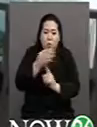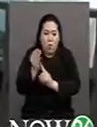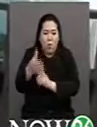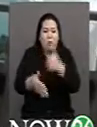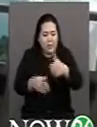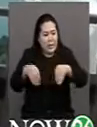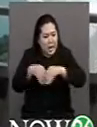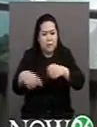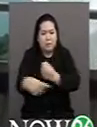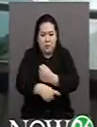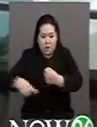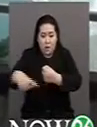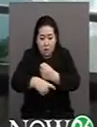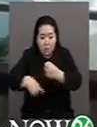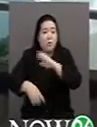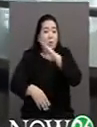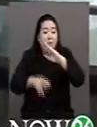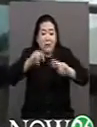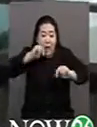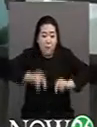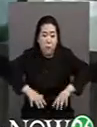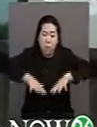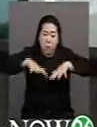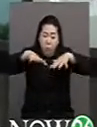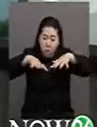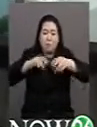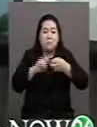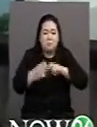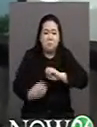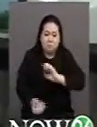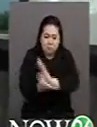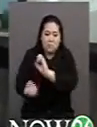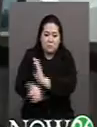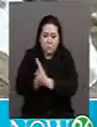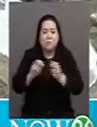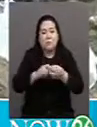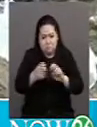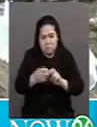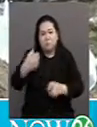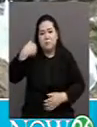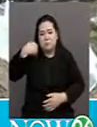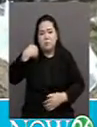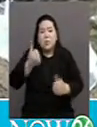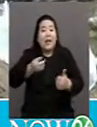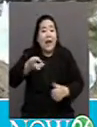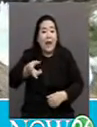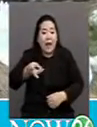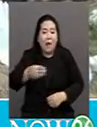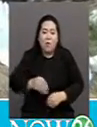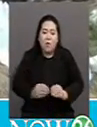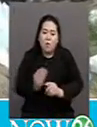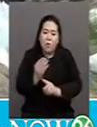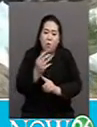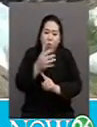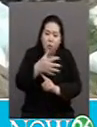จะเก็บเกี่ยวถ้าสมมุติน้ำมาในช่วงนี้ก็อาจจะทำให้ผลผลิตนั้นเสียหายนะครับตอนนี้ข้าวอายุมันสัก2เดือนมี